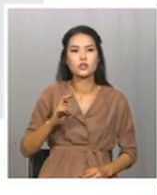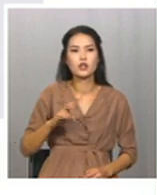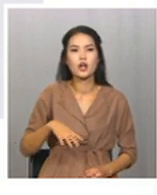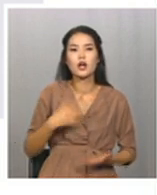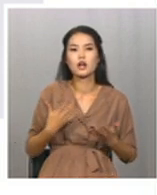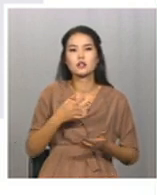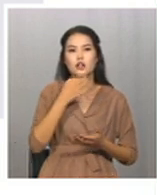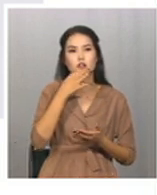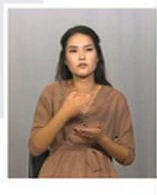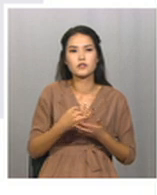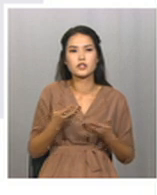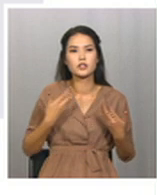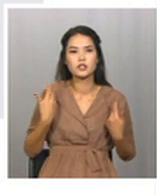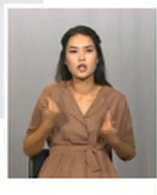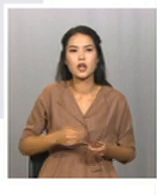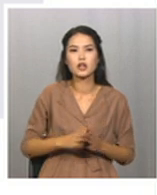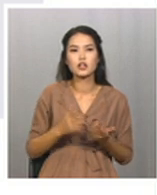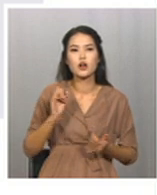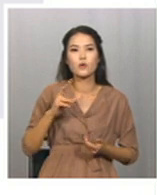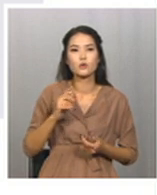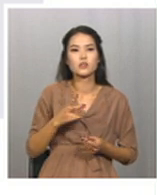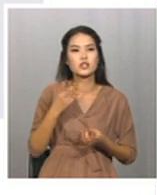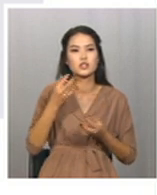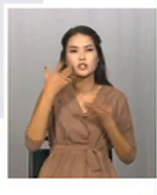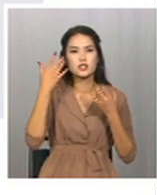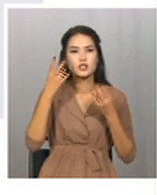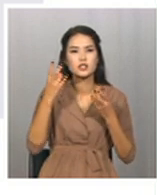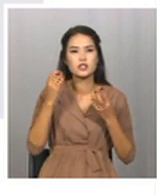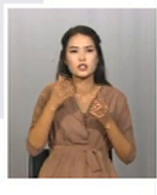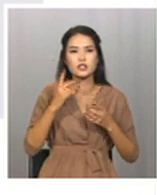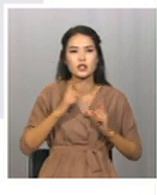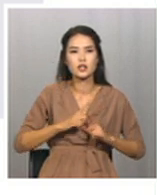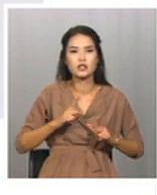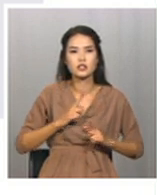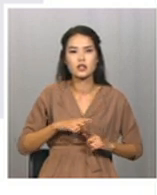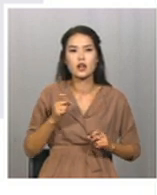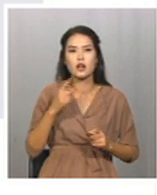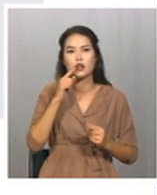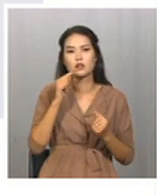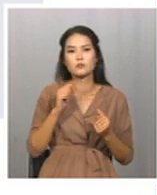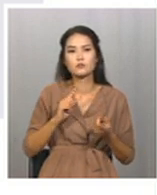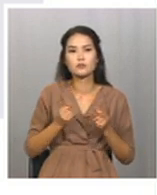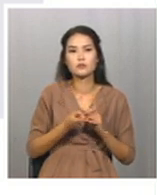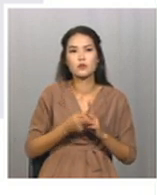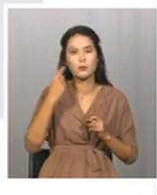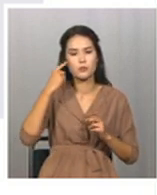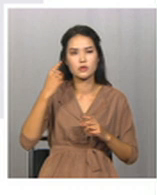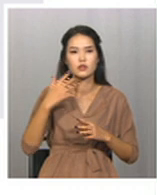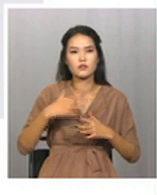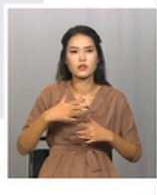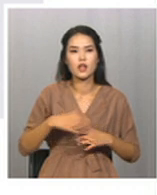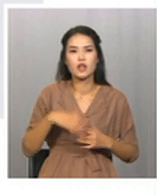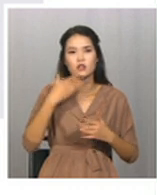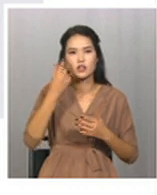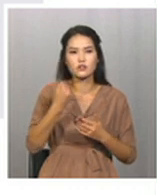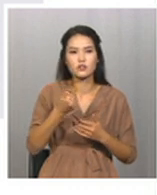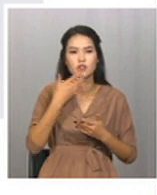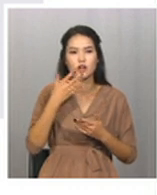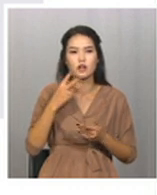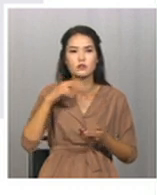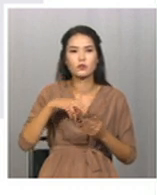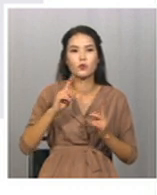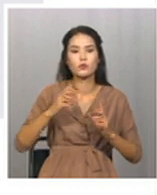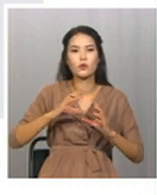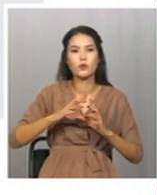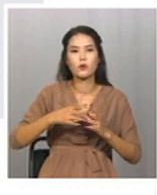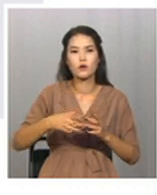Позиция «нет». Книги Акунина не развлекательного характера, а напротив – познавательного. Читая его книги, оказываешься в